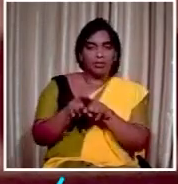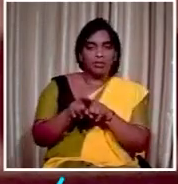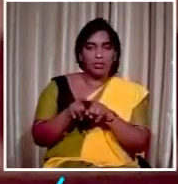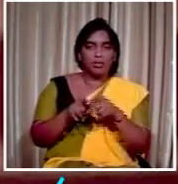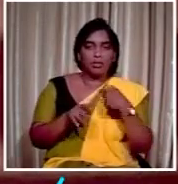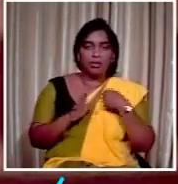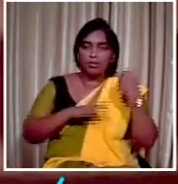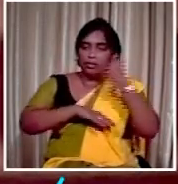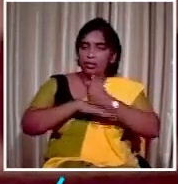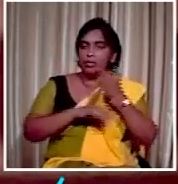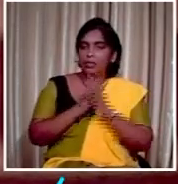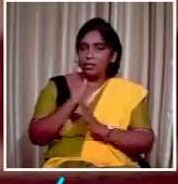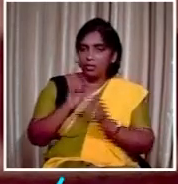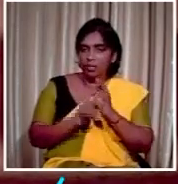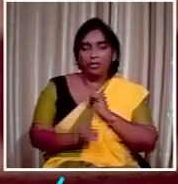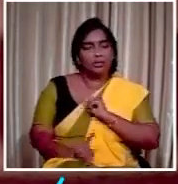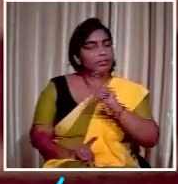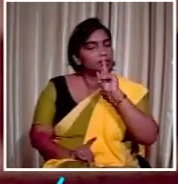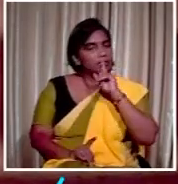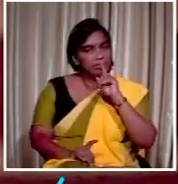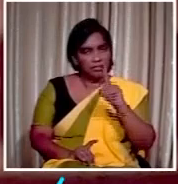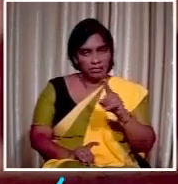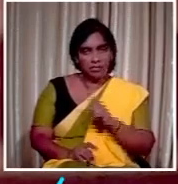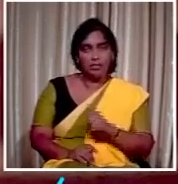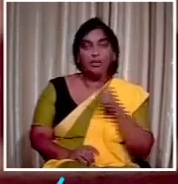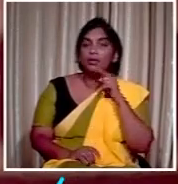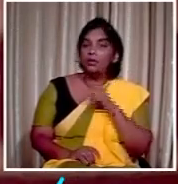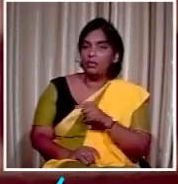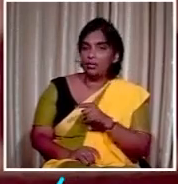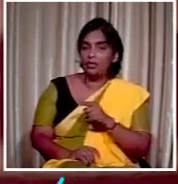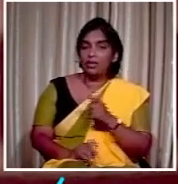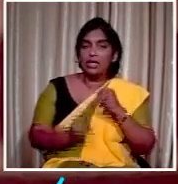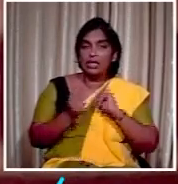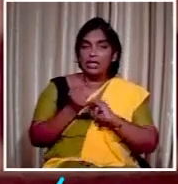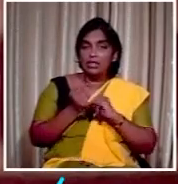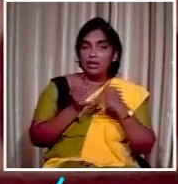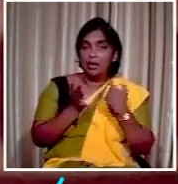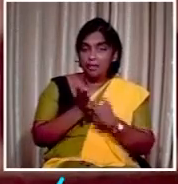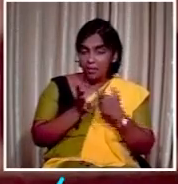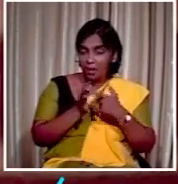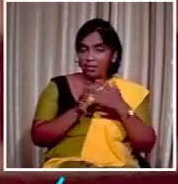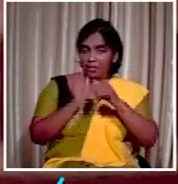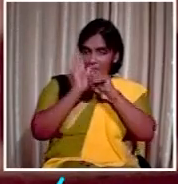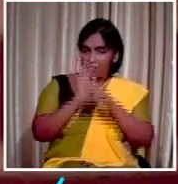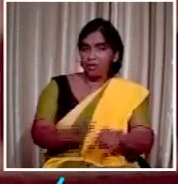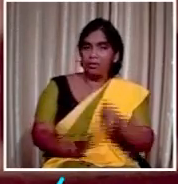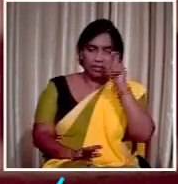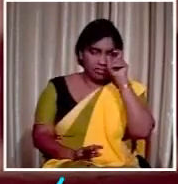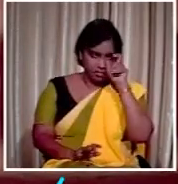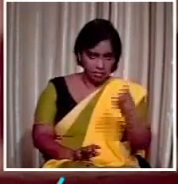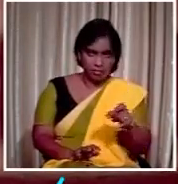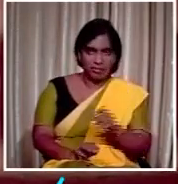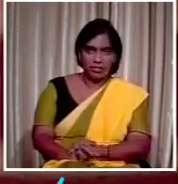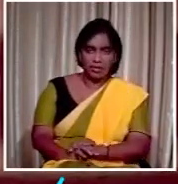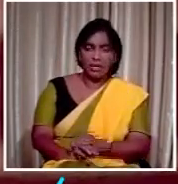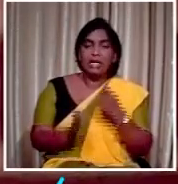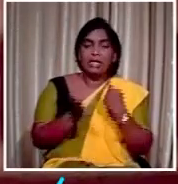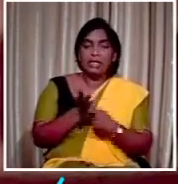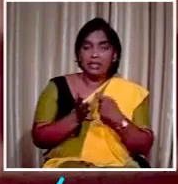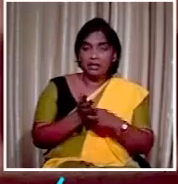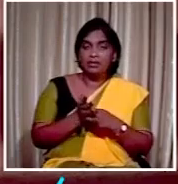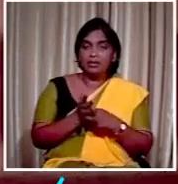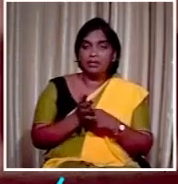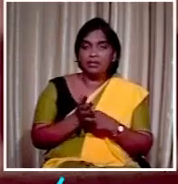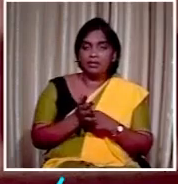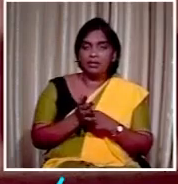मगर मुनसुन मंत्री तुम्हें इलेन मे रिशाद बदुरी मेत्मा करबू असाधारण बल रिशाद बदुरी मे